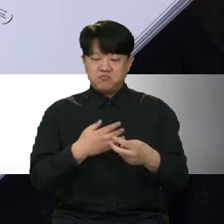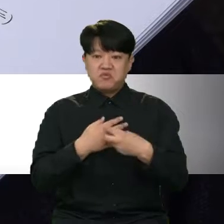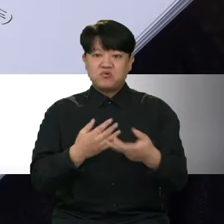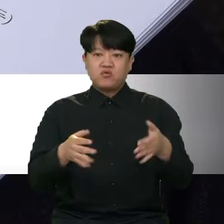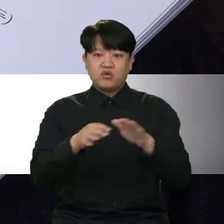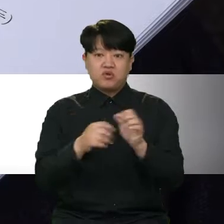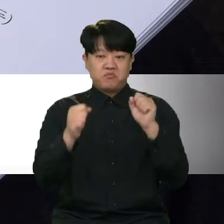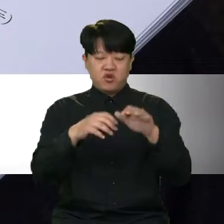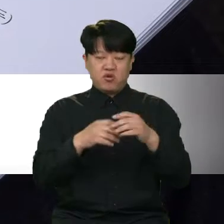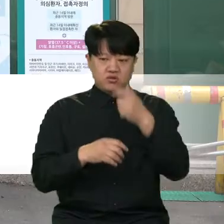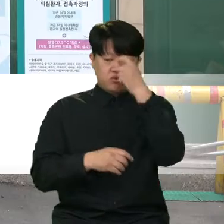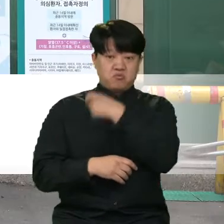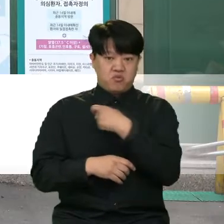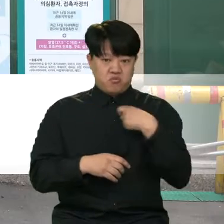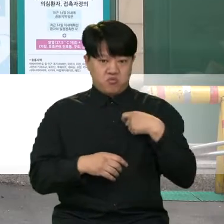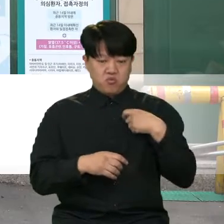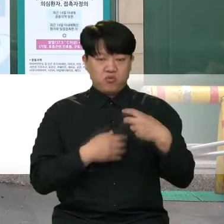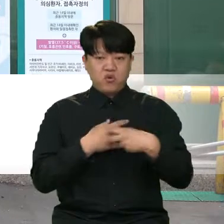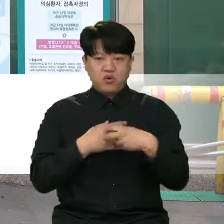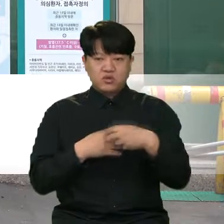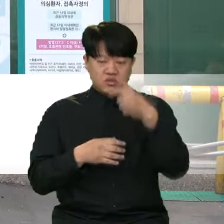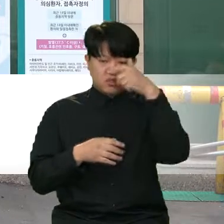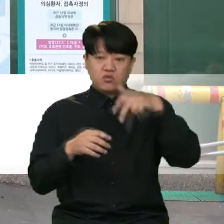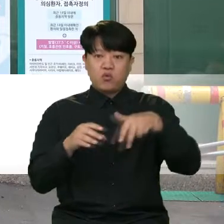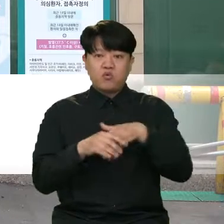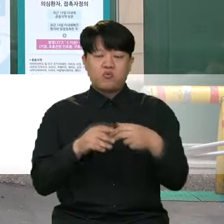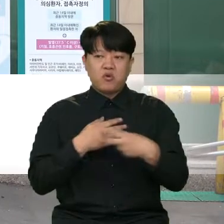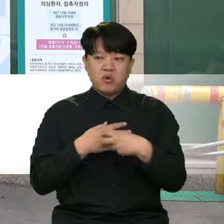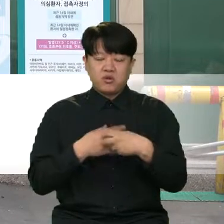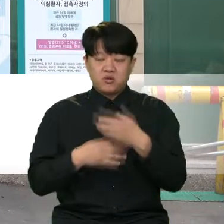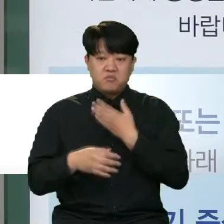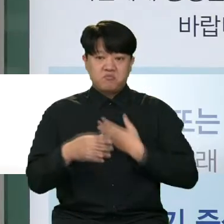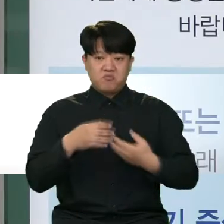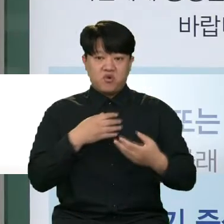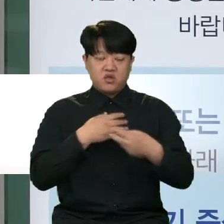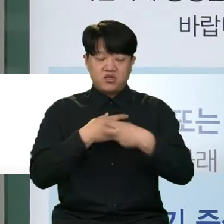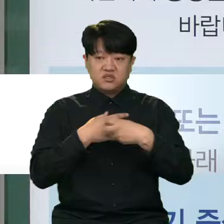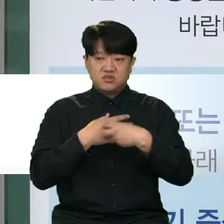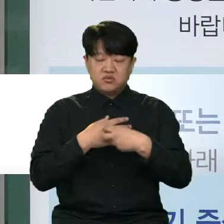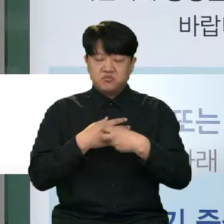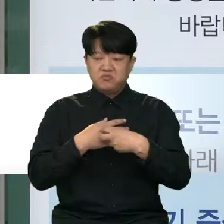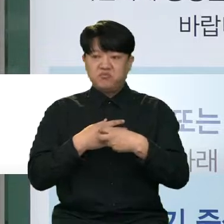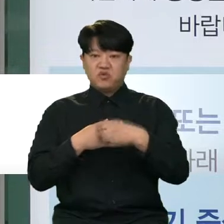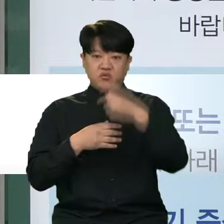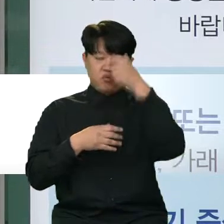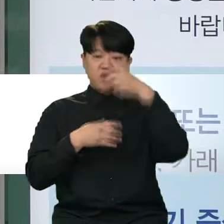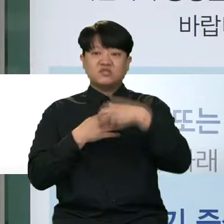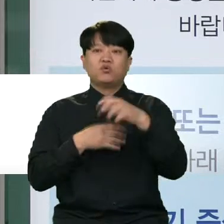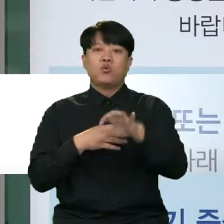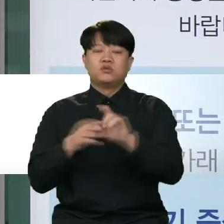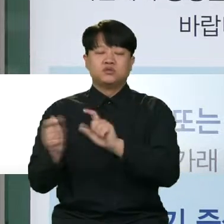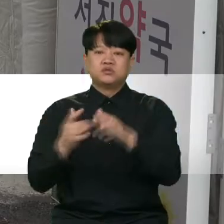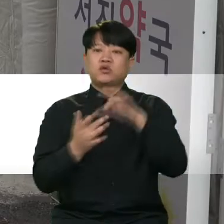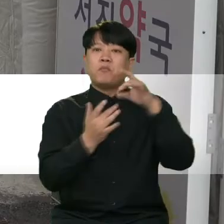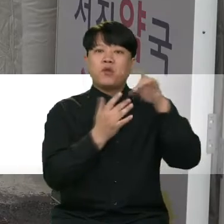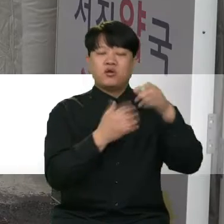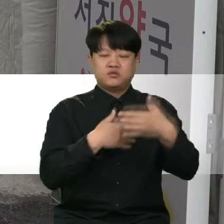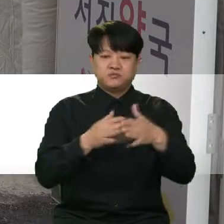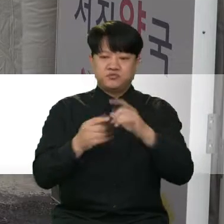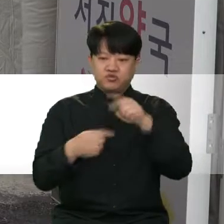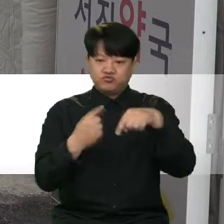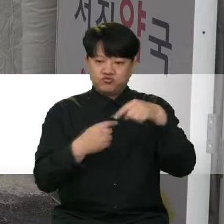협력을 통해 포항 성모병원 3명 기독병원 포항 을 요원 및 보건소 선별 진료소를 운영하고 있으며